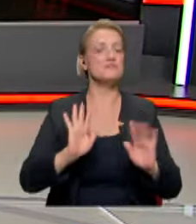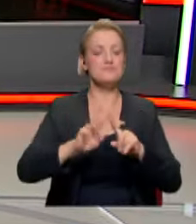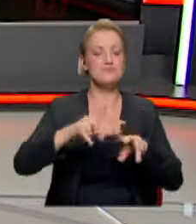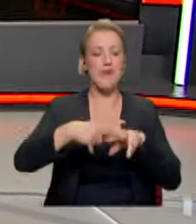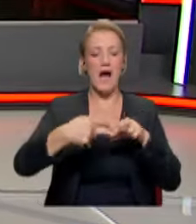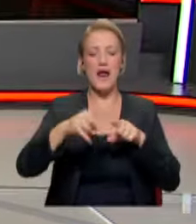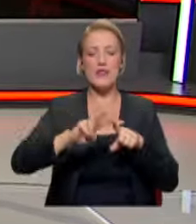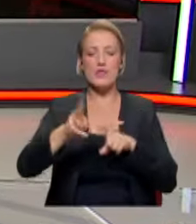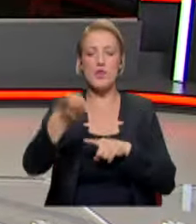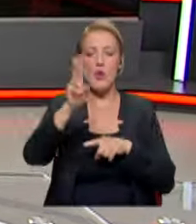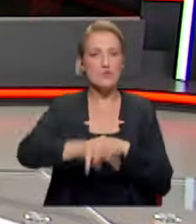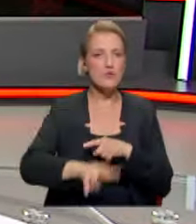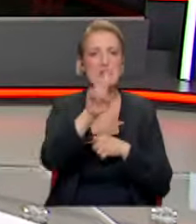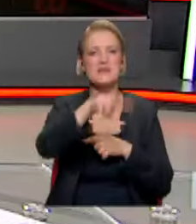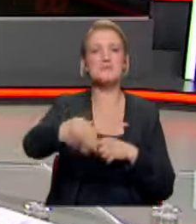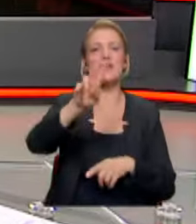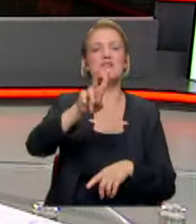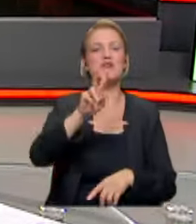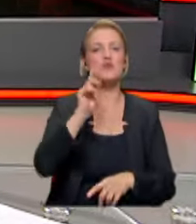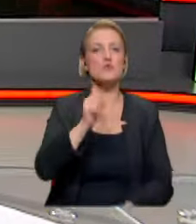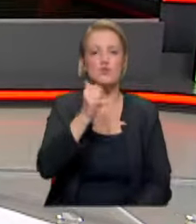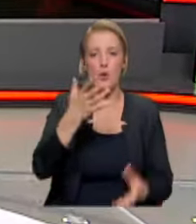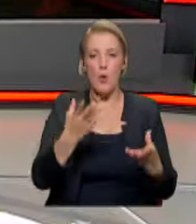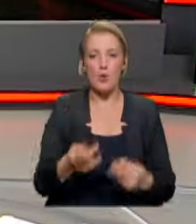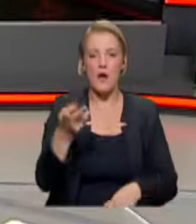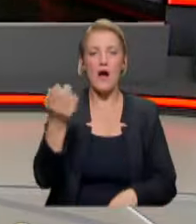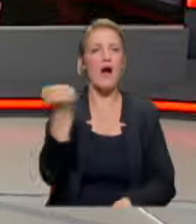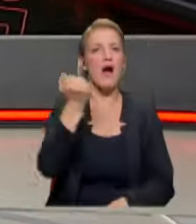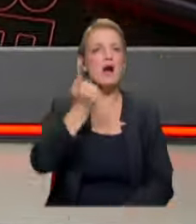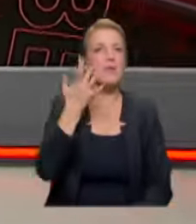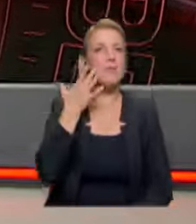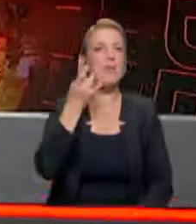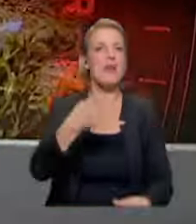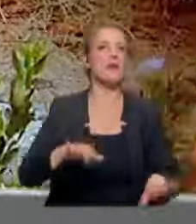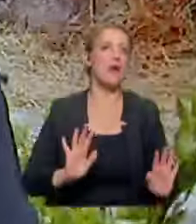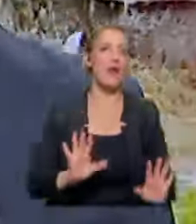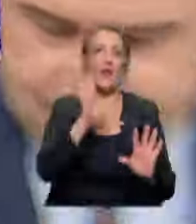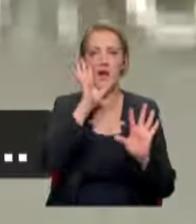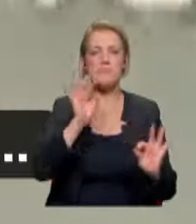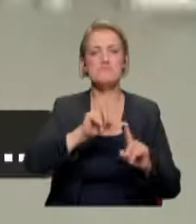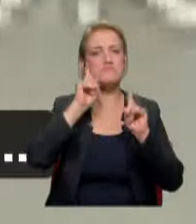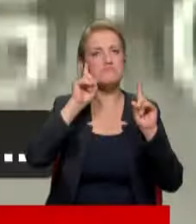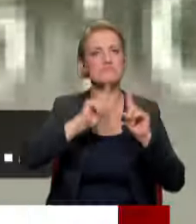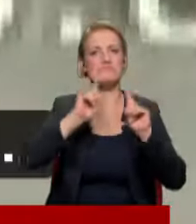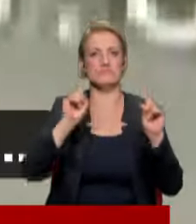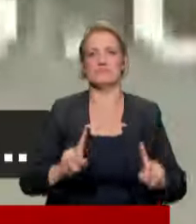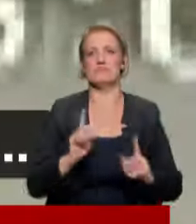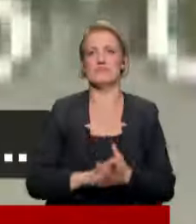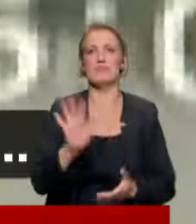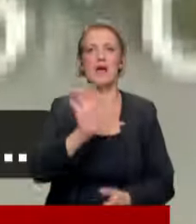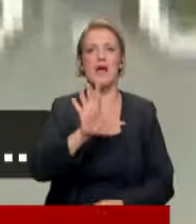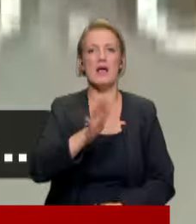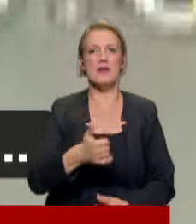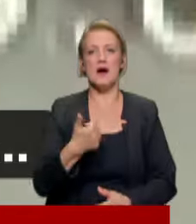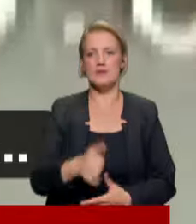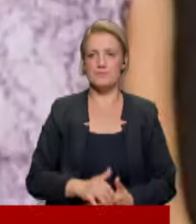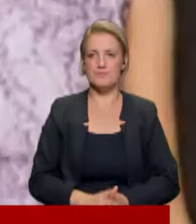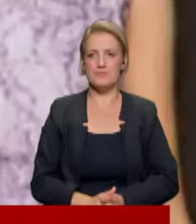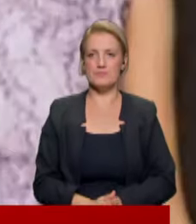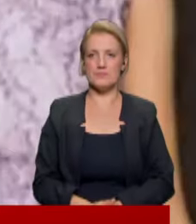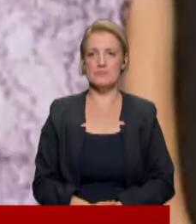cinayetinde 27 gün katil hala belli değil yukarıya görüyor bir 50 60 metre 80